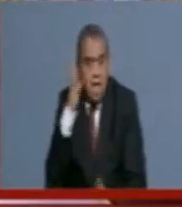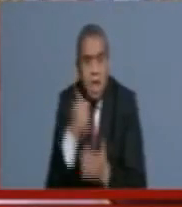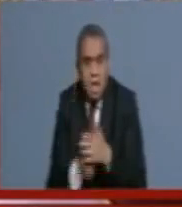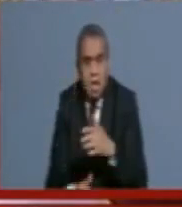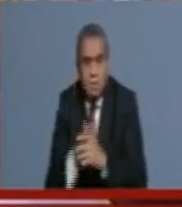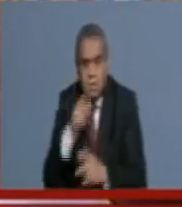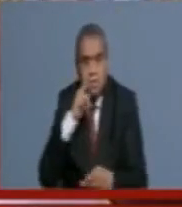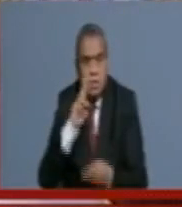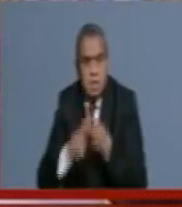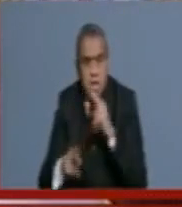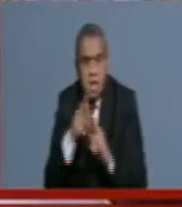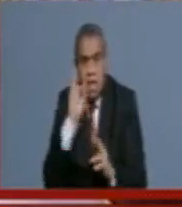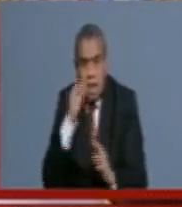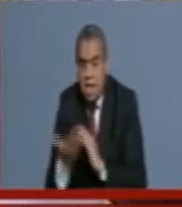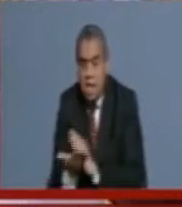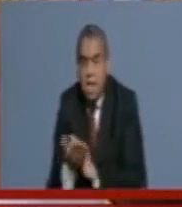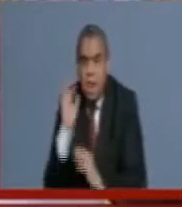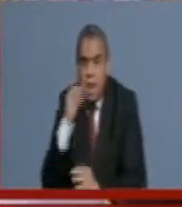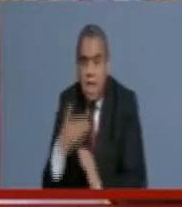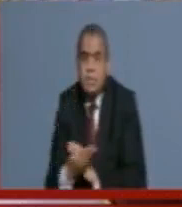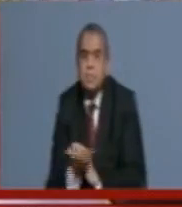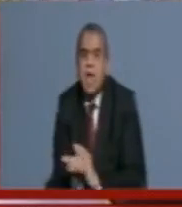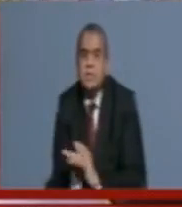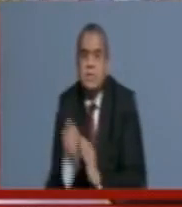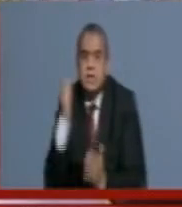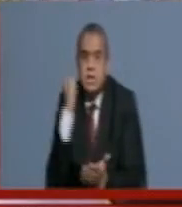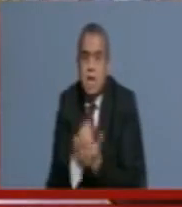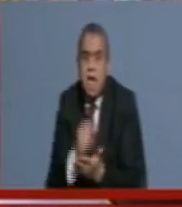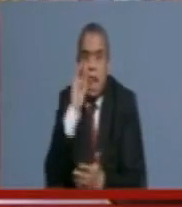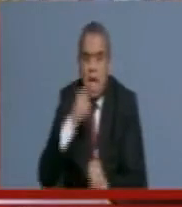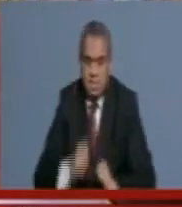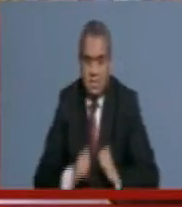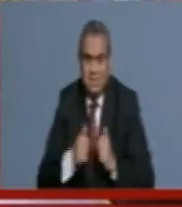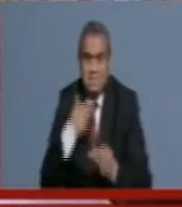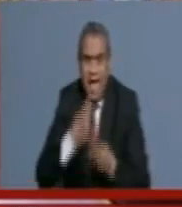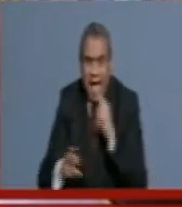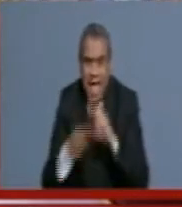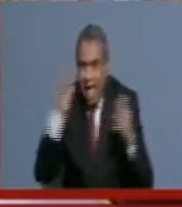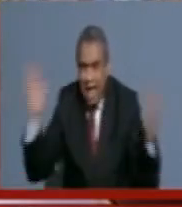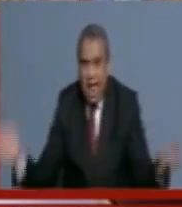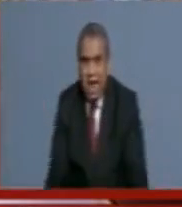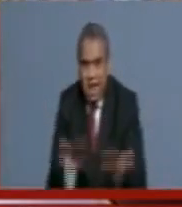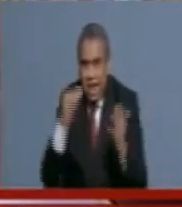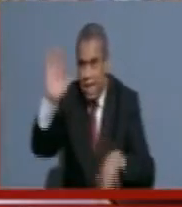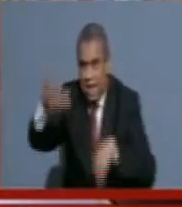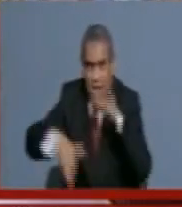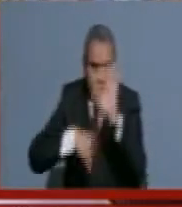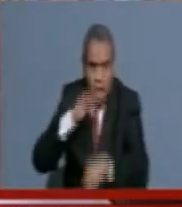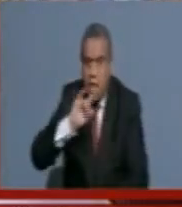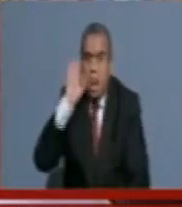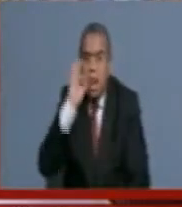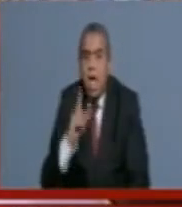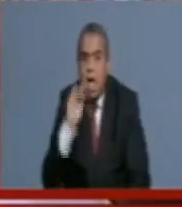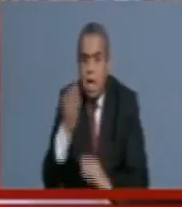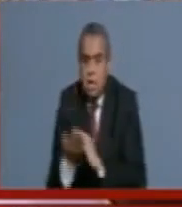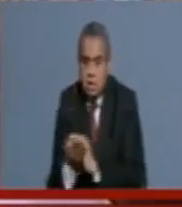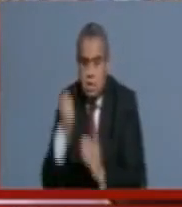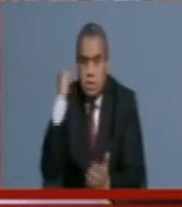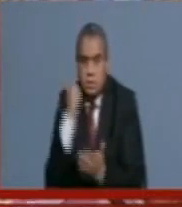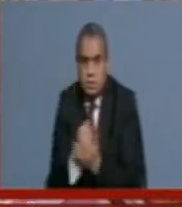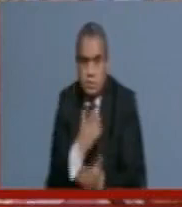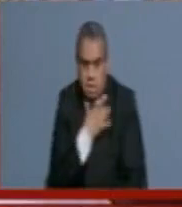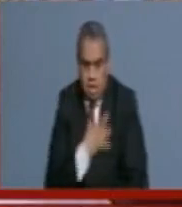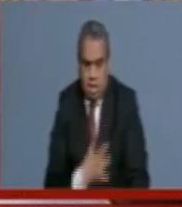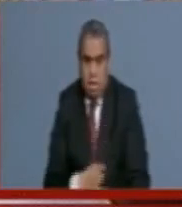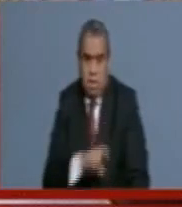له تصريح يحضر ويشاهد ويطلع على مجريات الأمور دون إعاقة لعملية